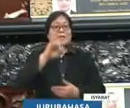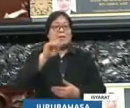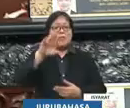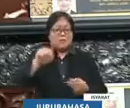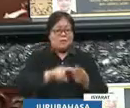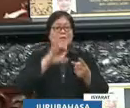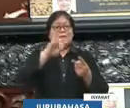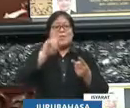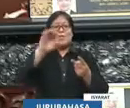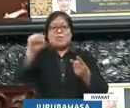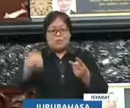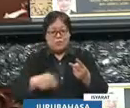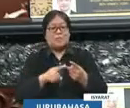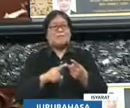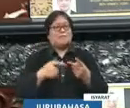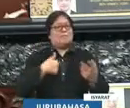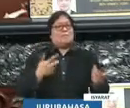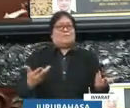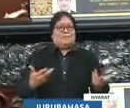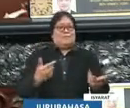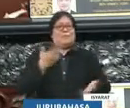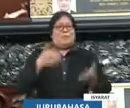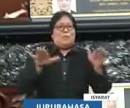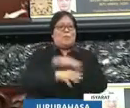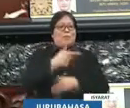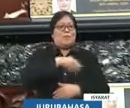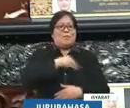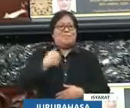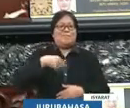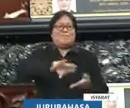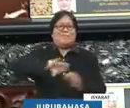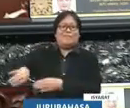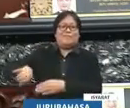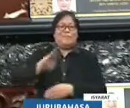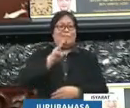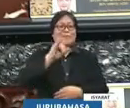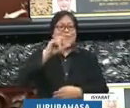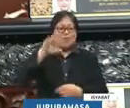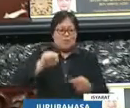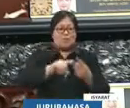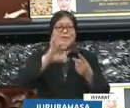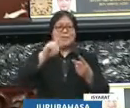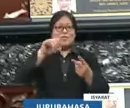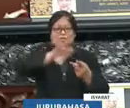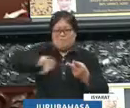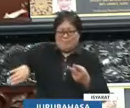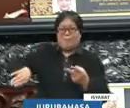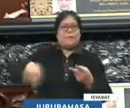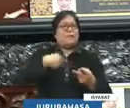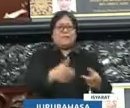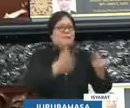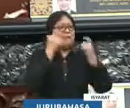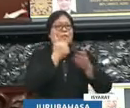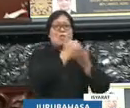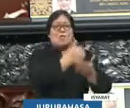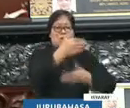emosi toh Dari saya Lalu kita bahwa Dewa country MB kita ketepikan secret.id kasih tua ketikan tolong dengan scrub